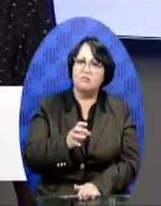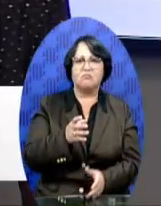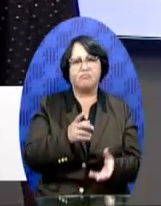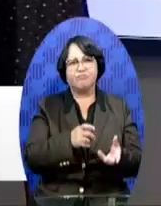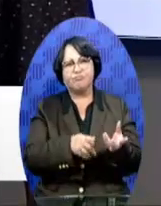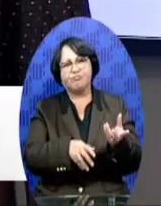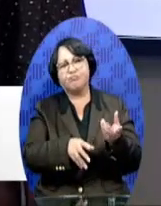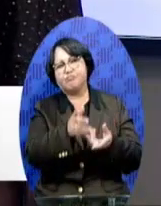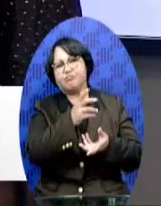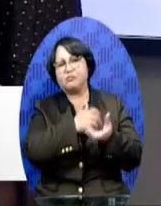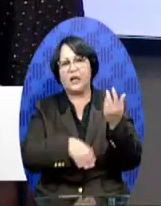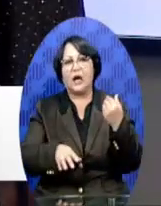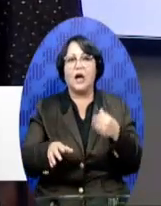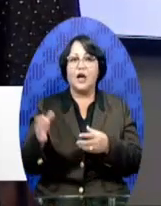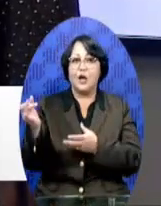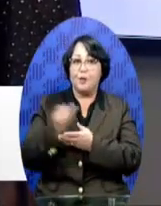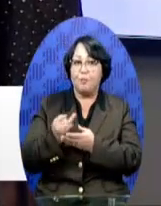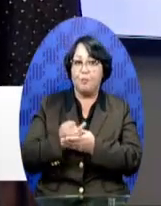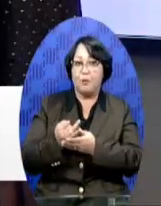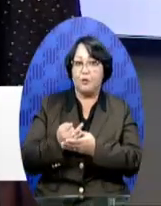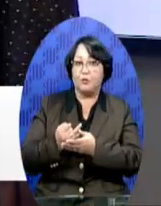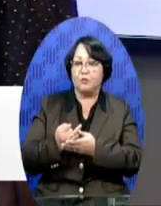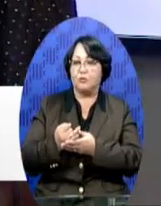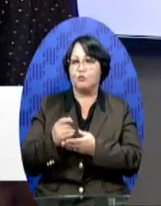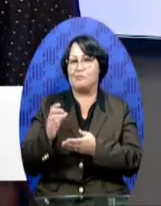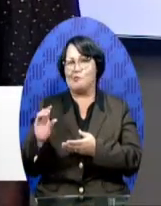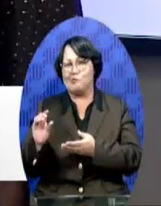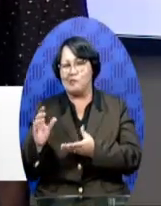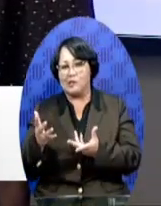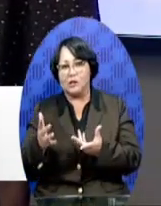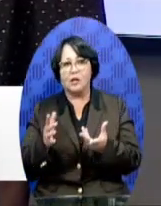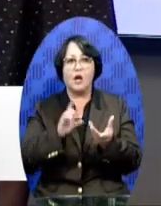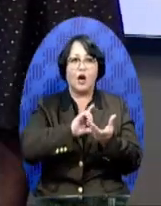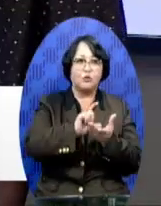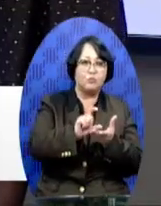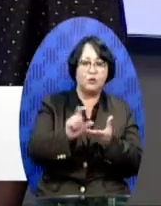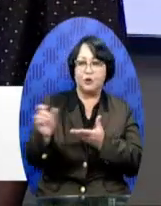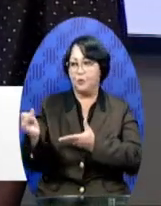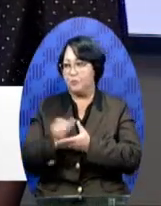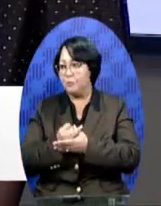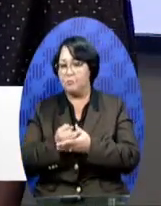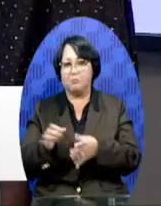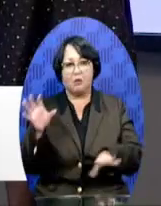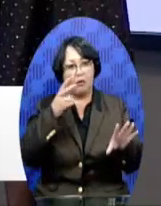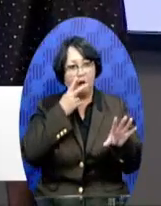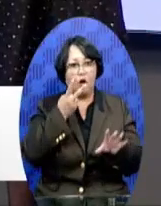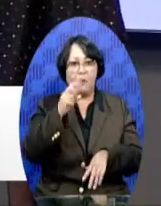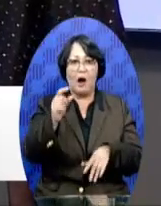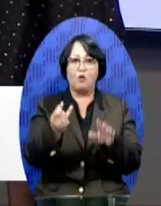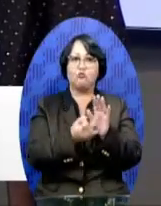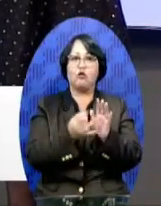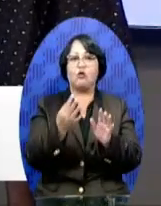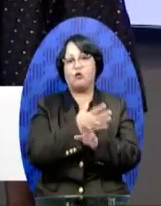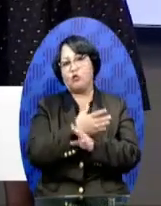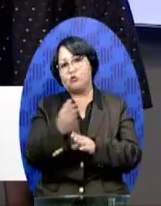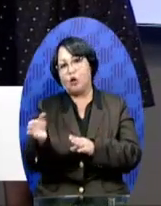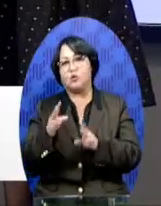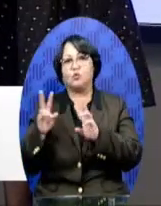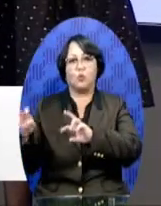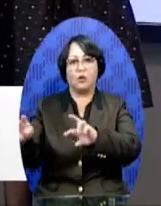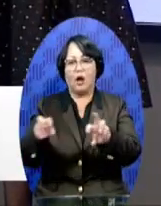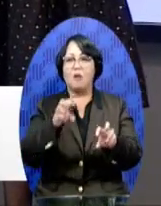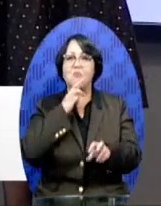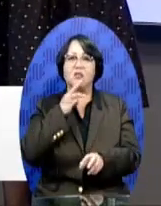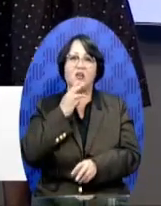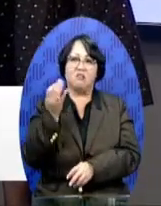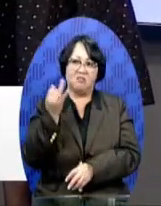байна. За импортын болон экспортын хэмжээ хэрхэн өссөн үзүүлэлт бол 2017 оноос хойш статистик мэдээллээс энхүү харагдаж байгаа